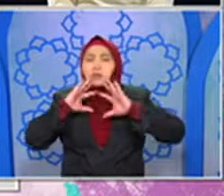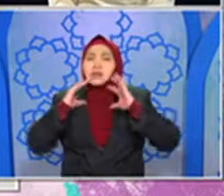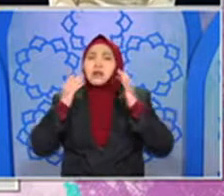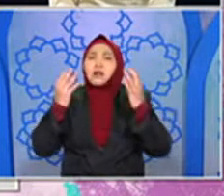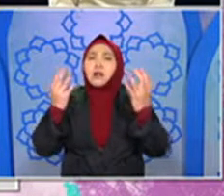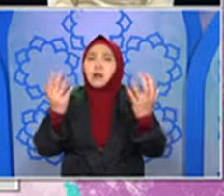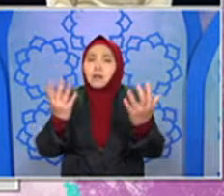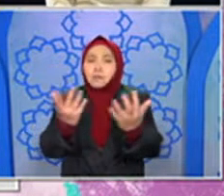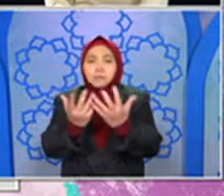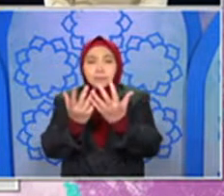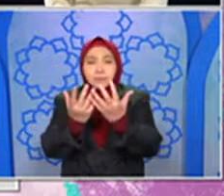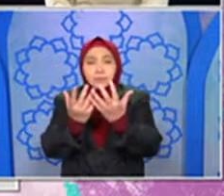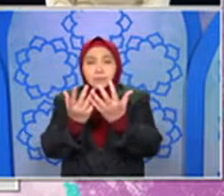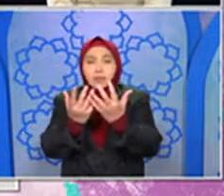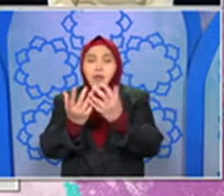العالمين